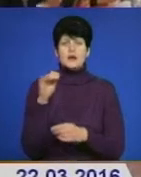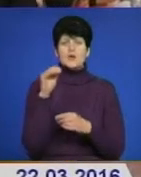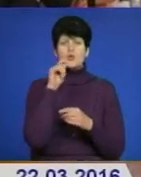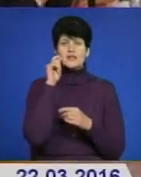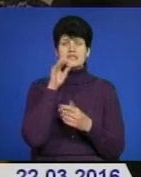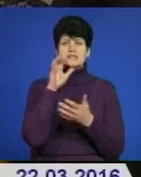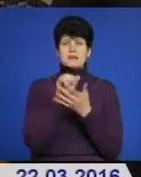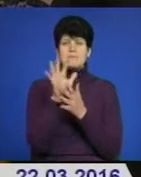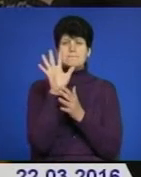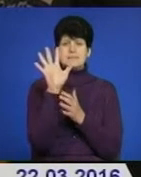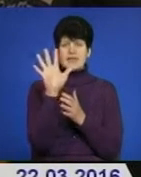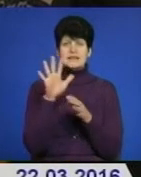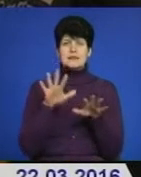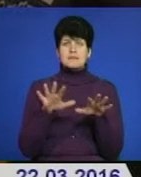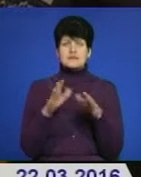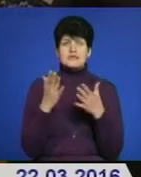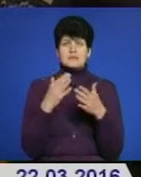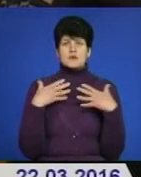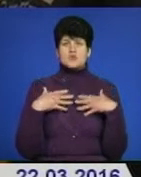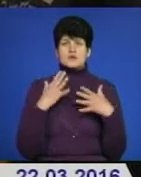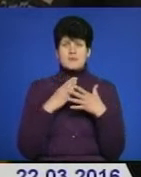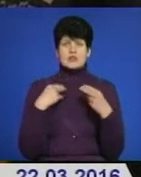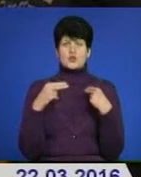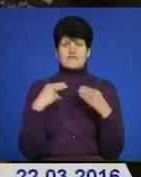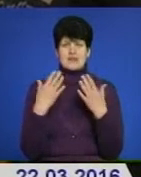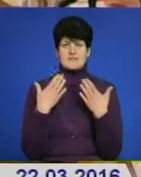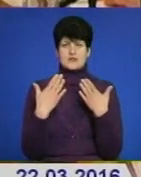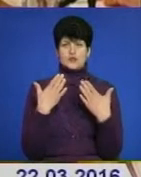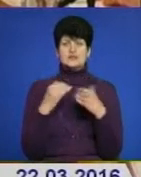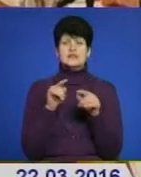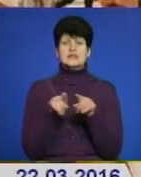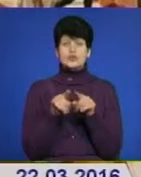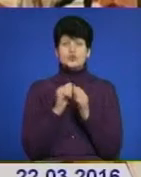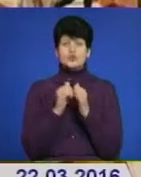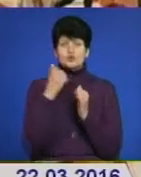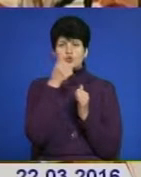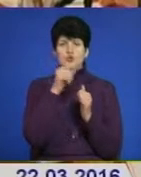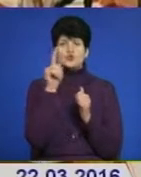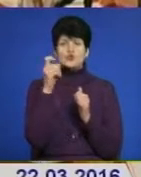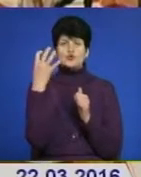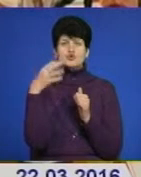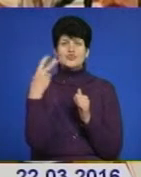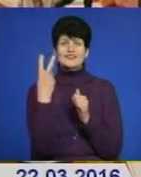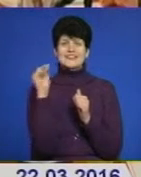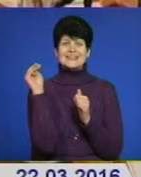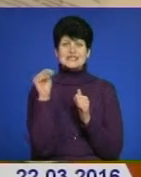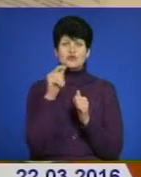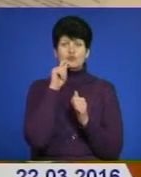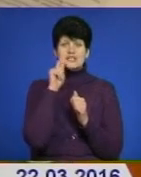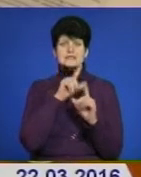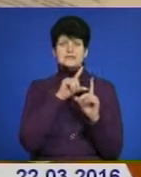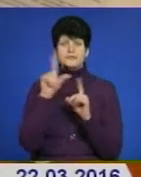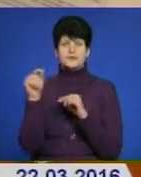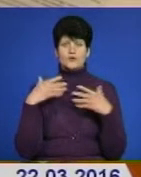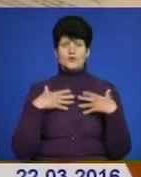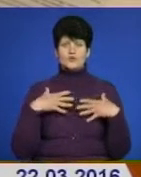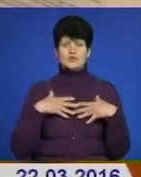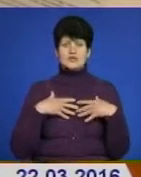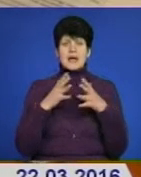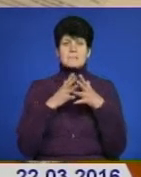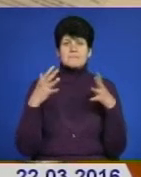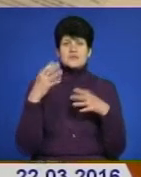серед країн, з якими Грузія має торговельні відносини. Також щорічно 142 тисячі українців відвідують Грузію, а більш як 40